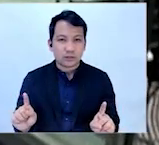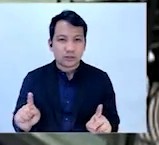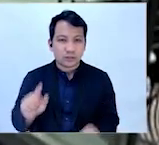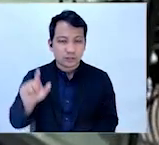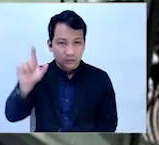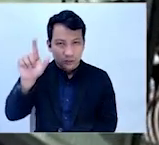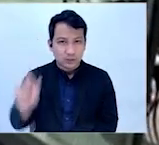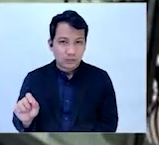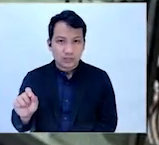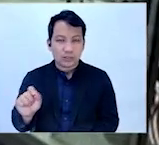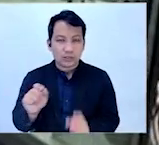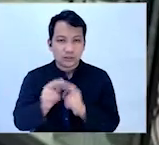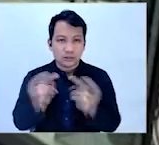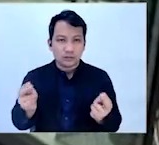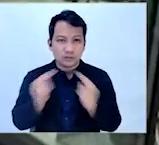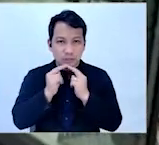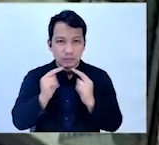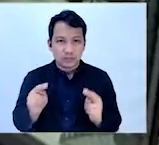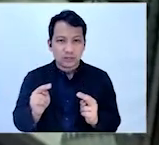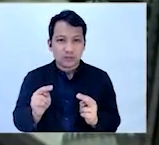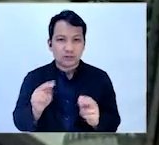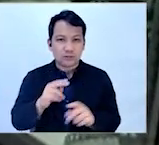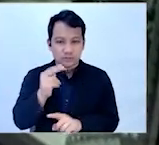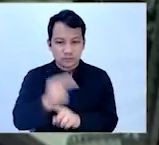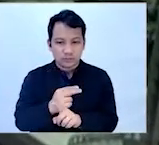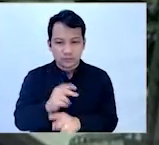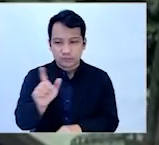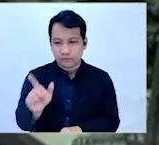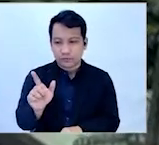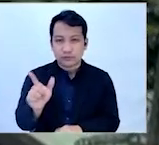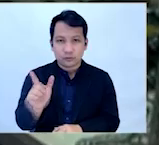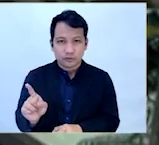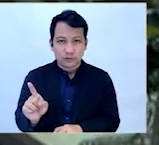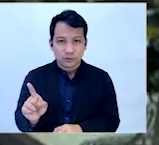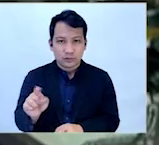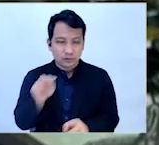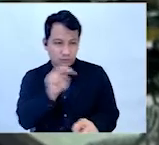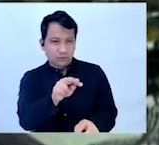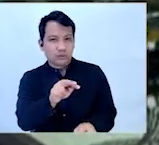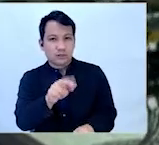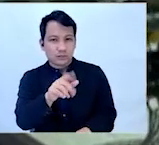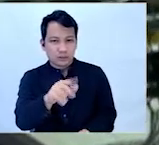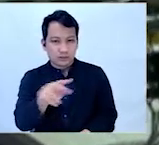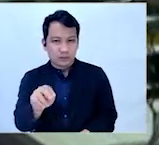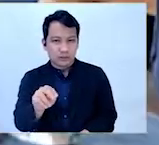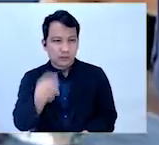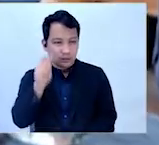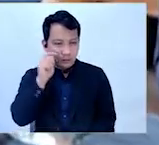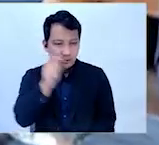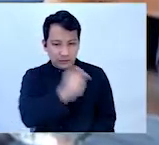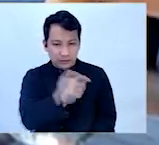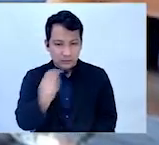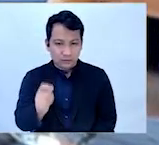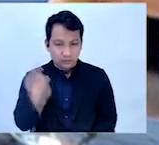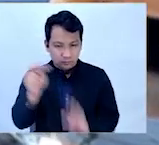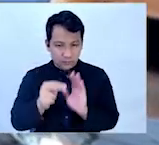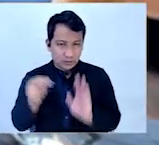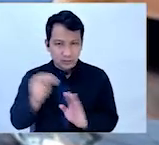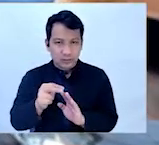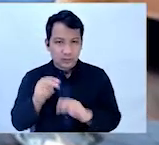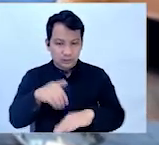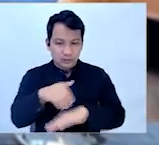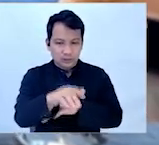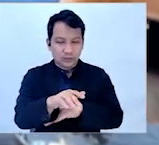na La Repubblica, November 2021 nang makita ni Ano ang TikTok video ni Taco. Sinend kasi ito ng